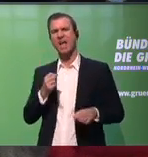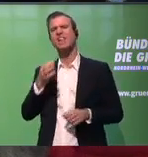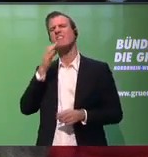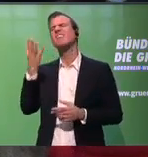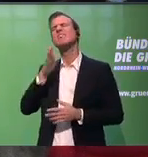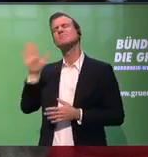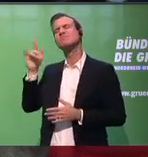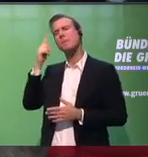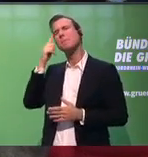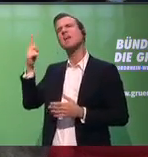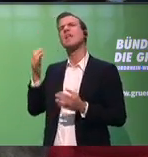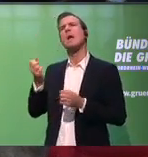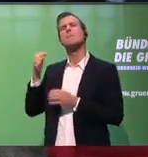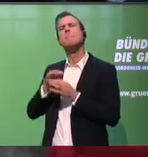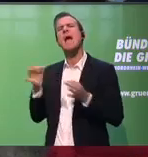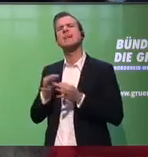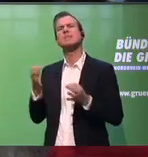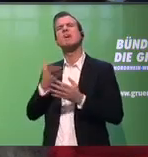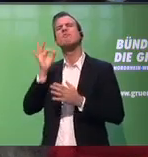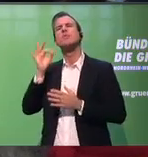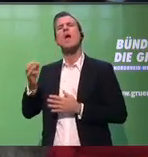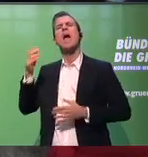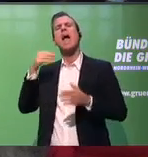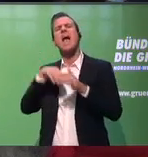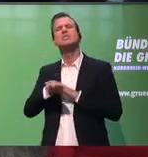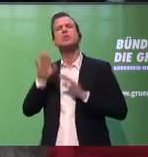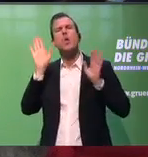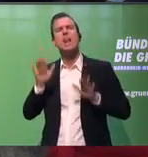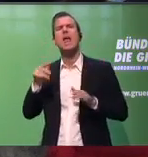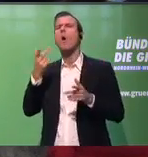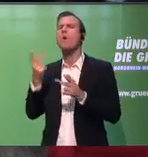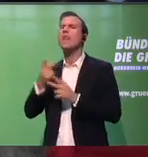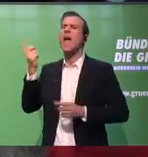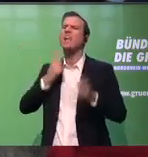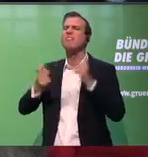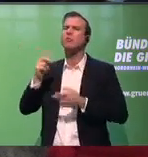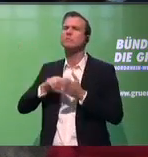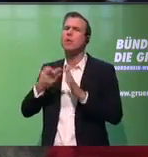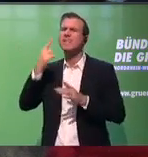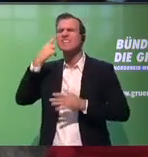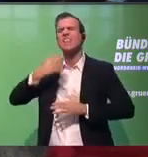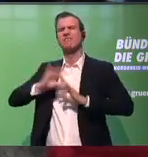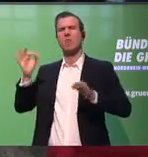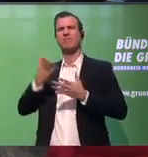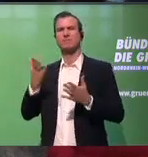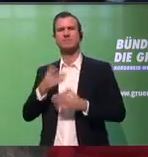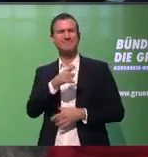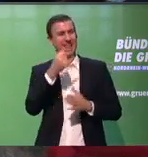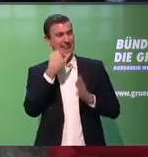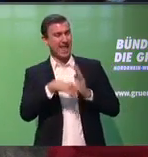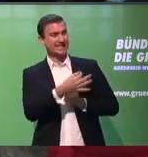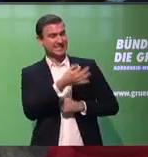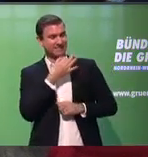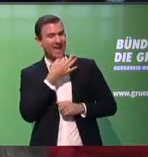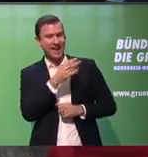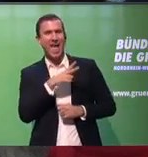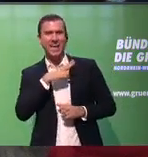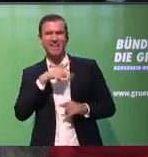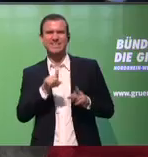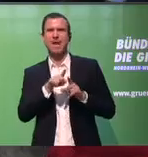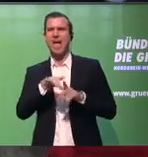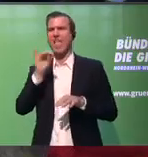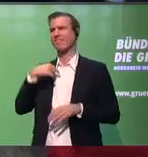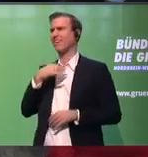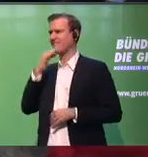du für eine andere Asyl- und Einwanderungspolitik für sinnvoll? Gut, die letzte Frage war im Grunde die Eingangsfrage